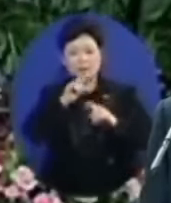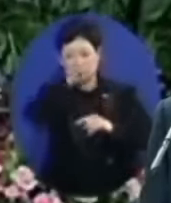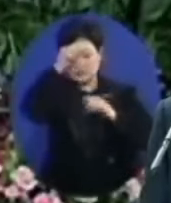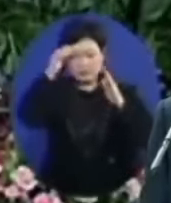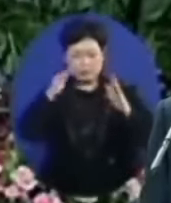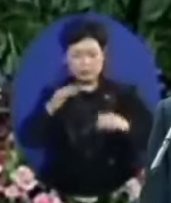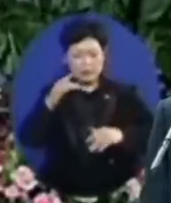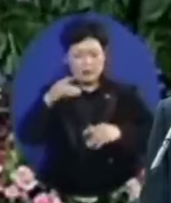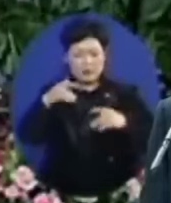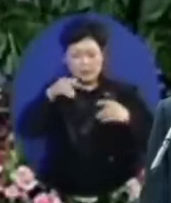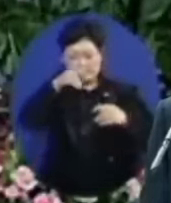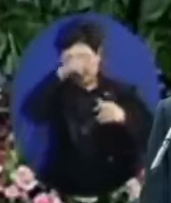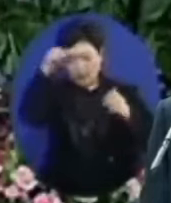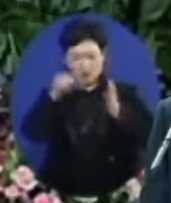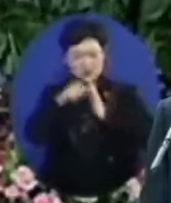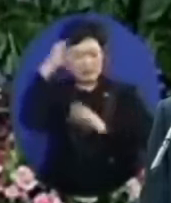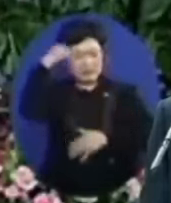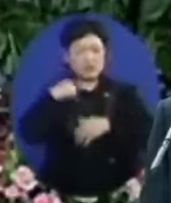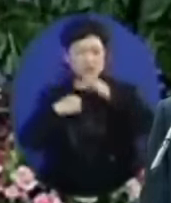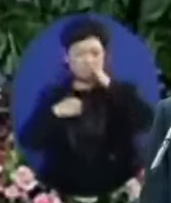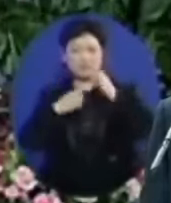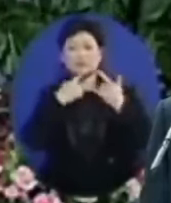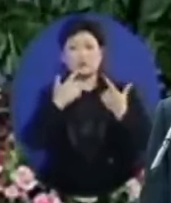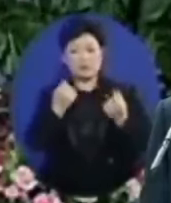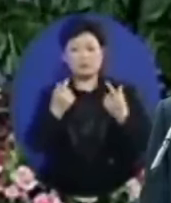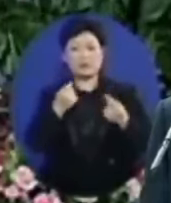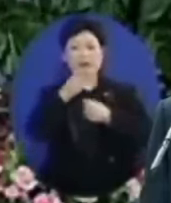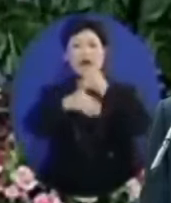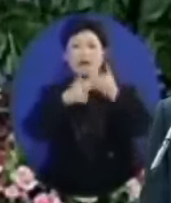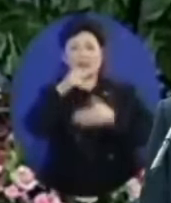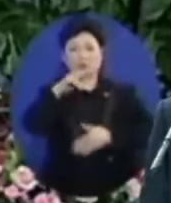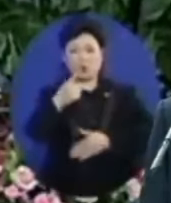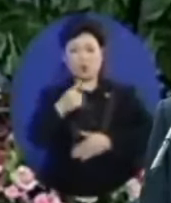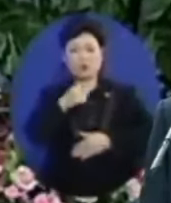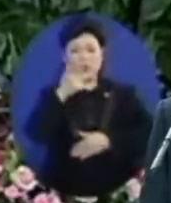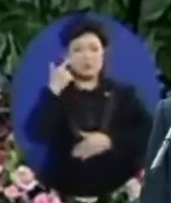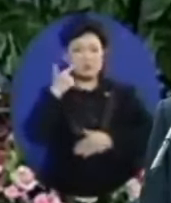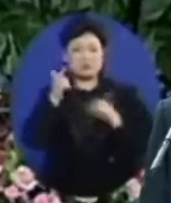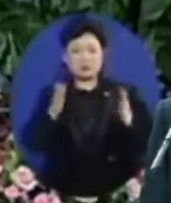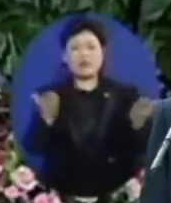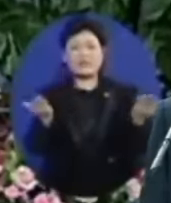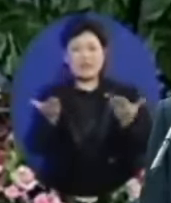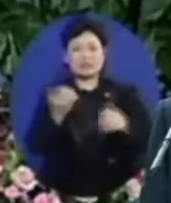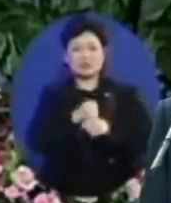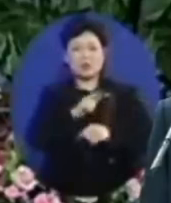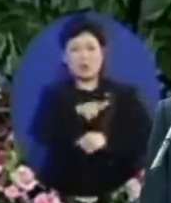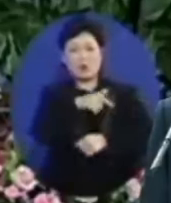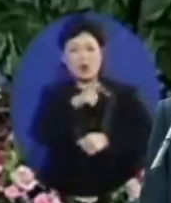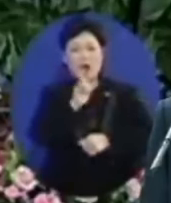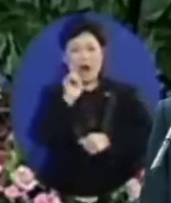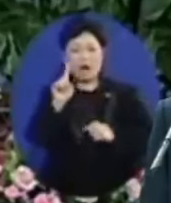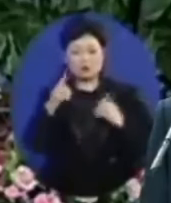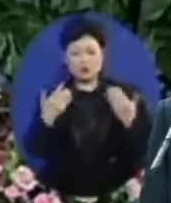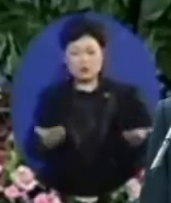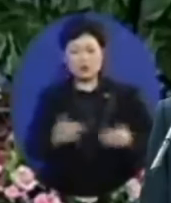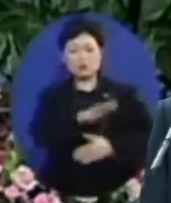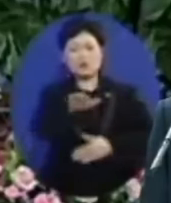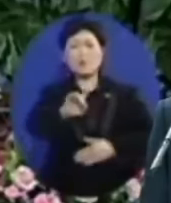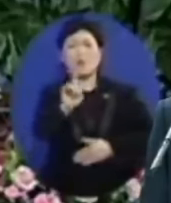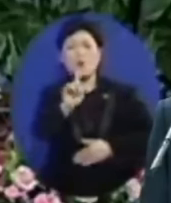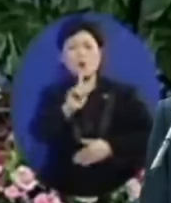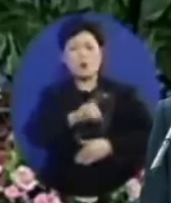잊어지지 않고 늘 기억납니다. 정말입니다. 하나님도 엿새 동안 일하고 하루 쉬었는데 우리가